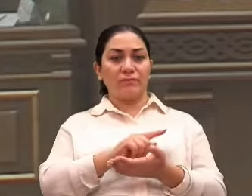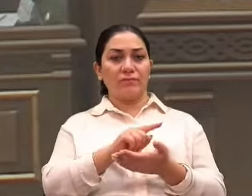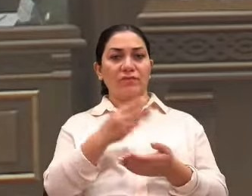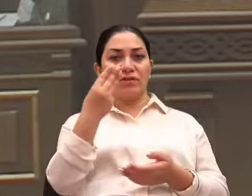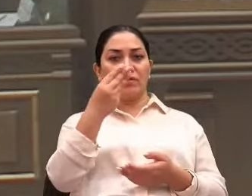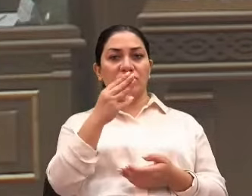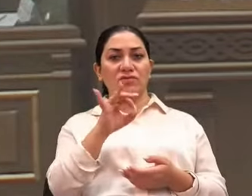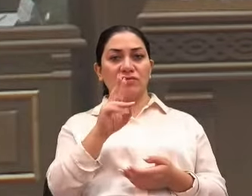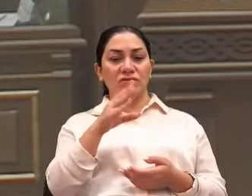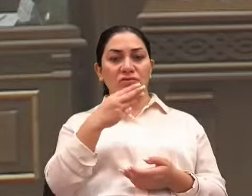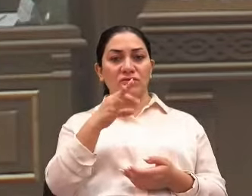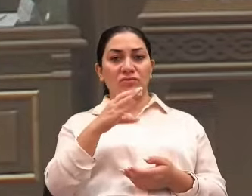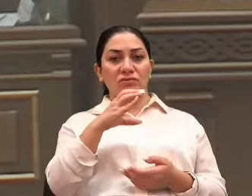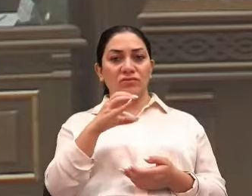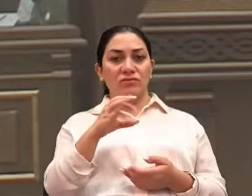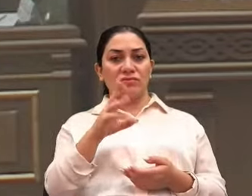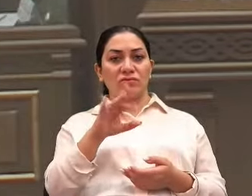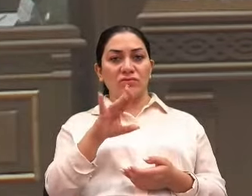ժողով